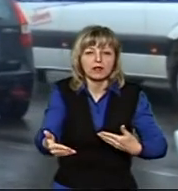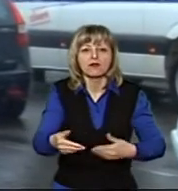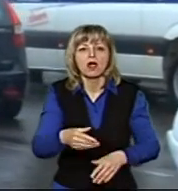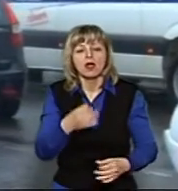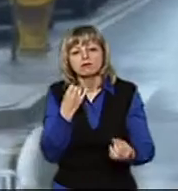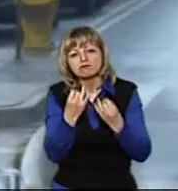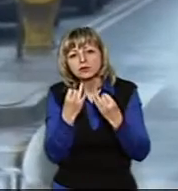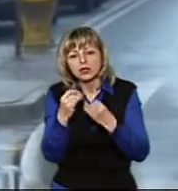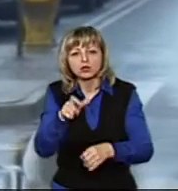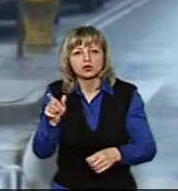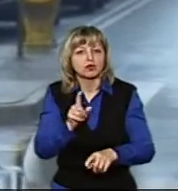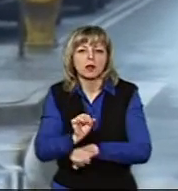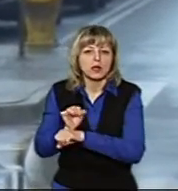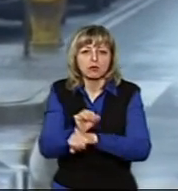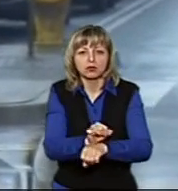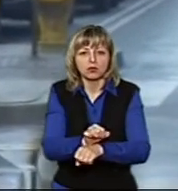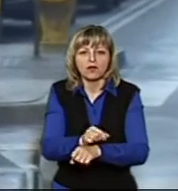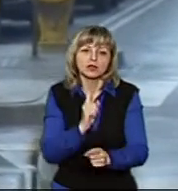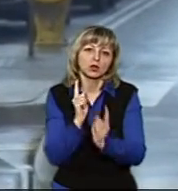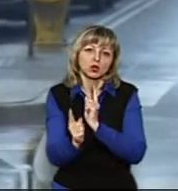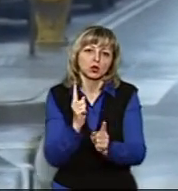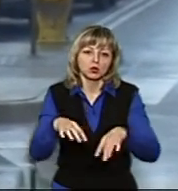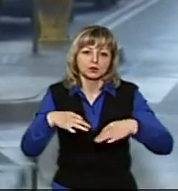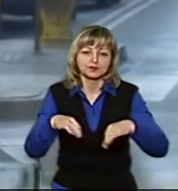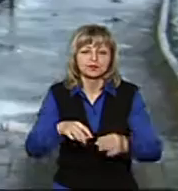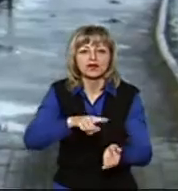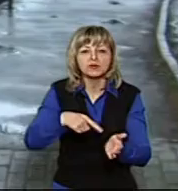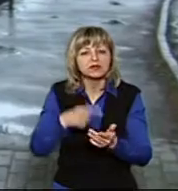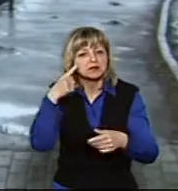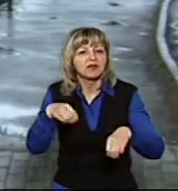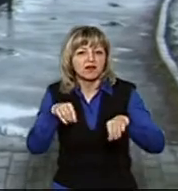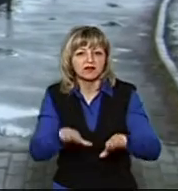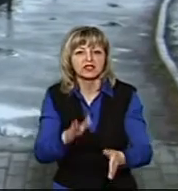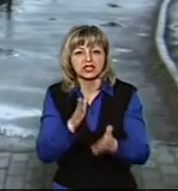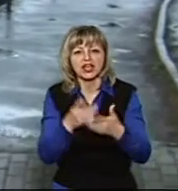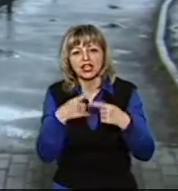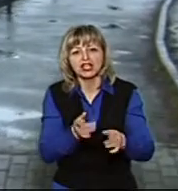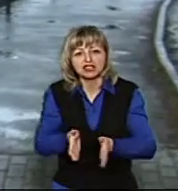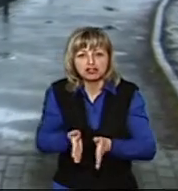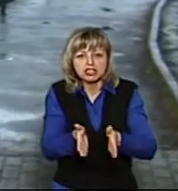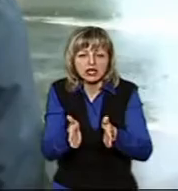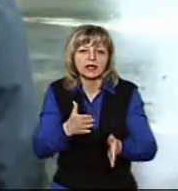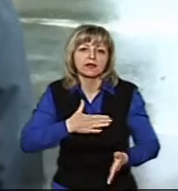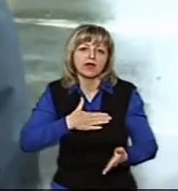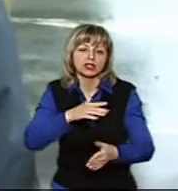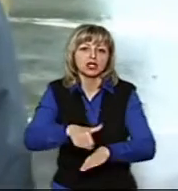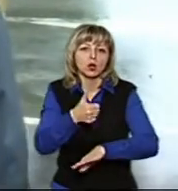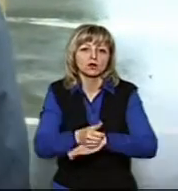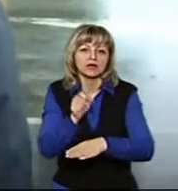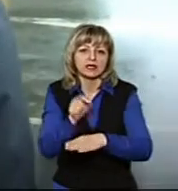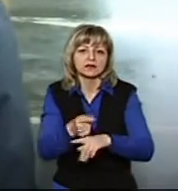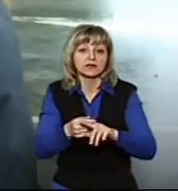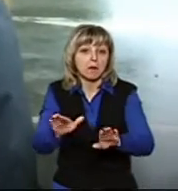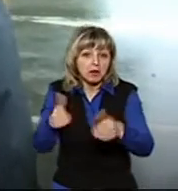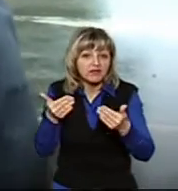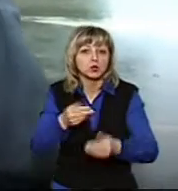людьми, щоб не блокувати рух в місті, то вирішили, що якраз є об'їзні шляхи. Наше головне завдання – це